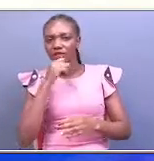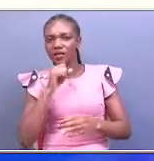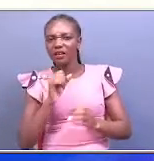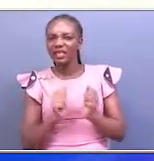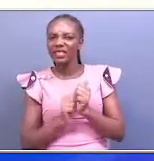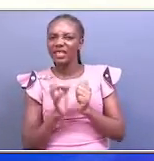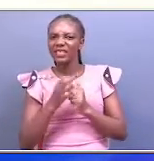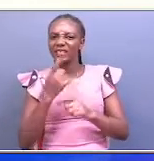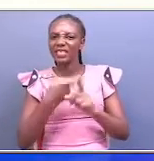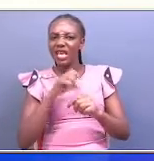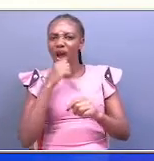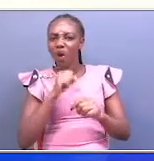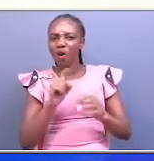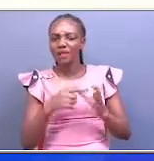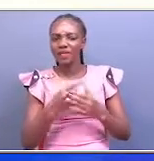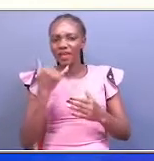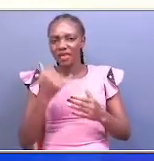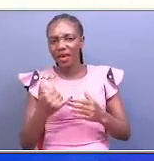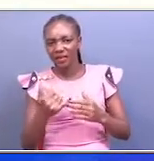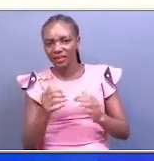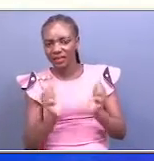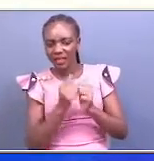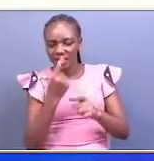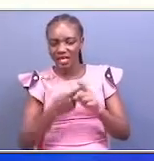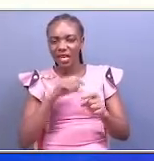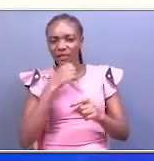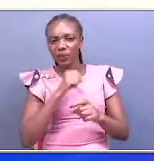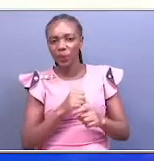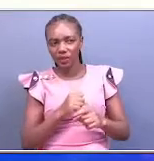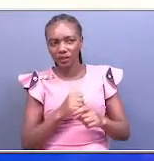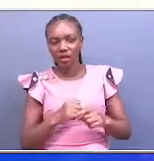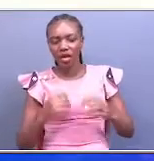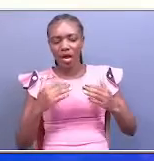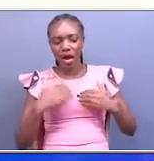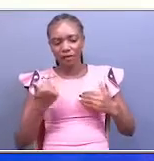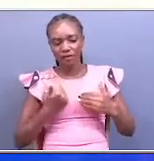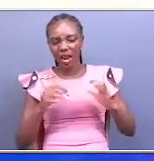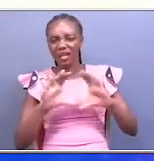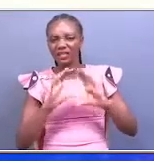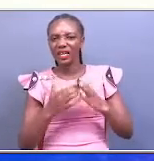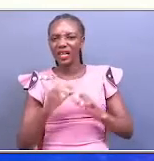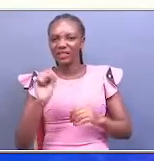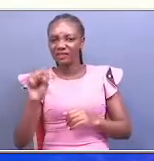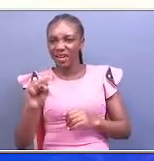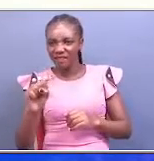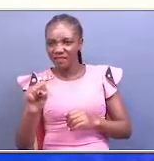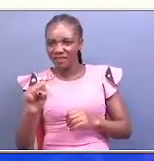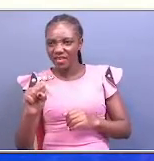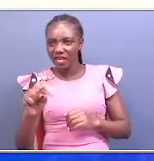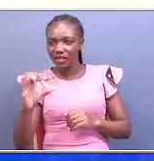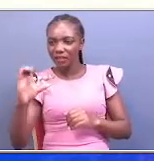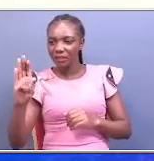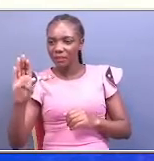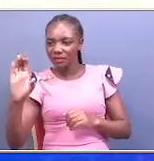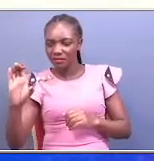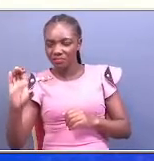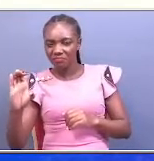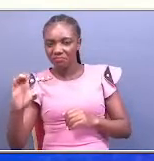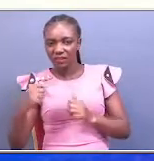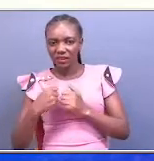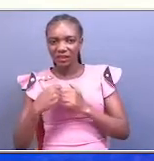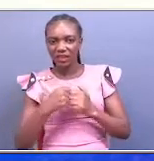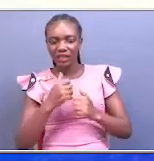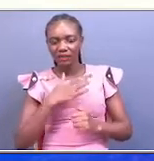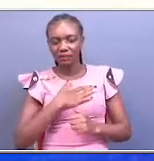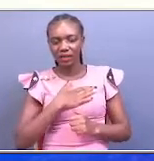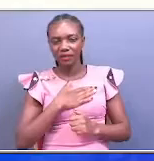18 na wa chini kabisa yako na miaka 10. Niko na wasichana wako class 5 CPC. Ni challenge kwangu